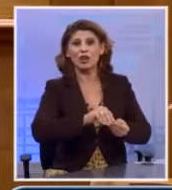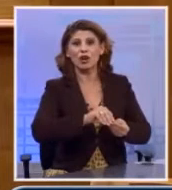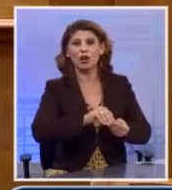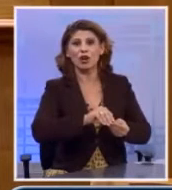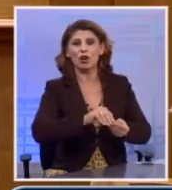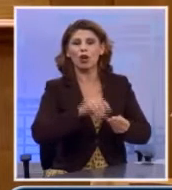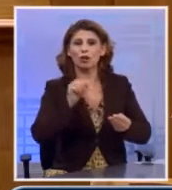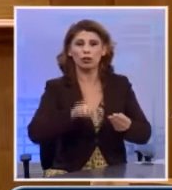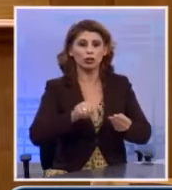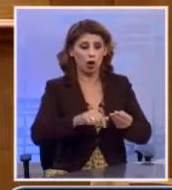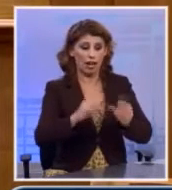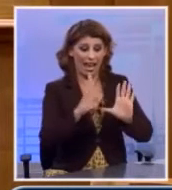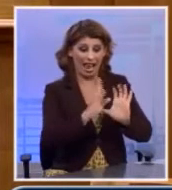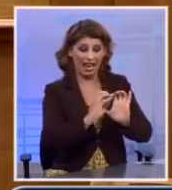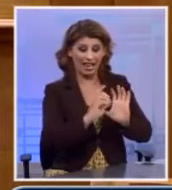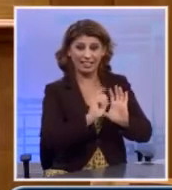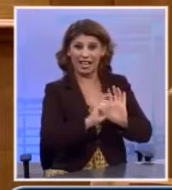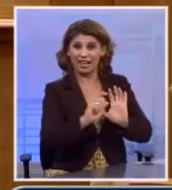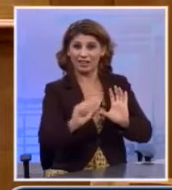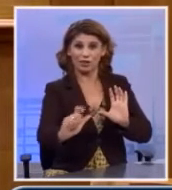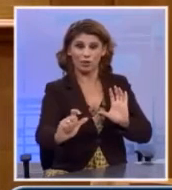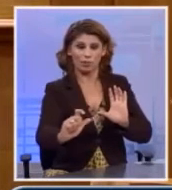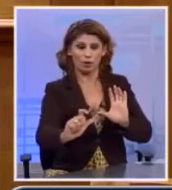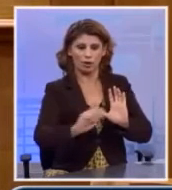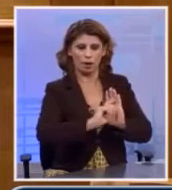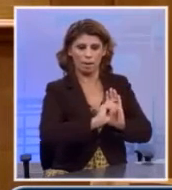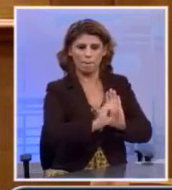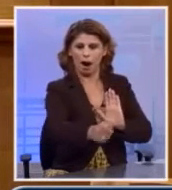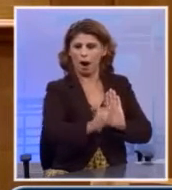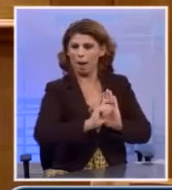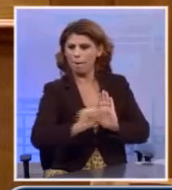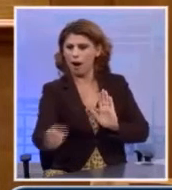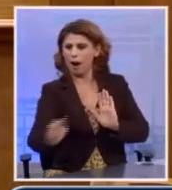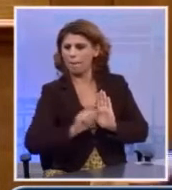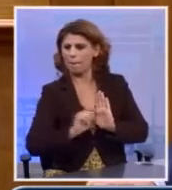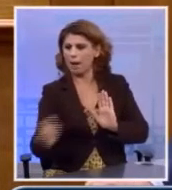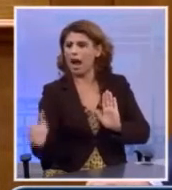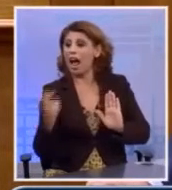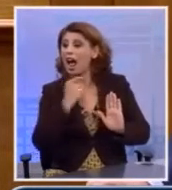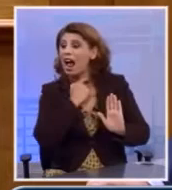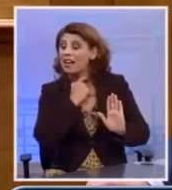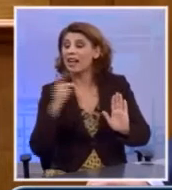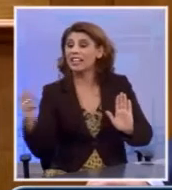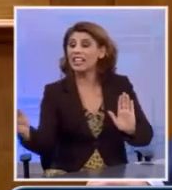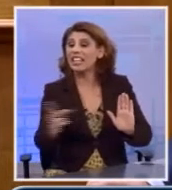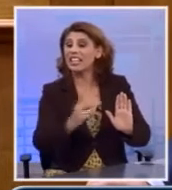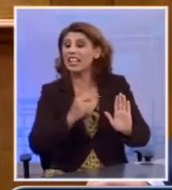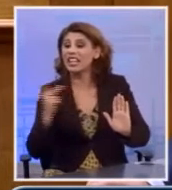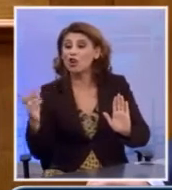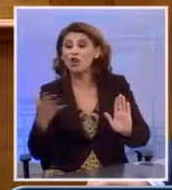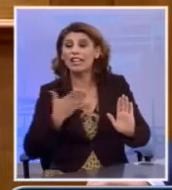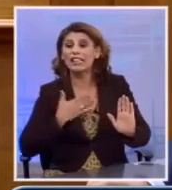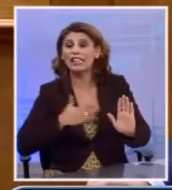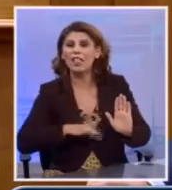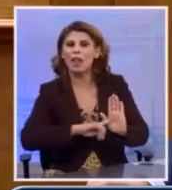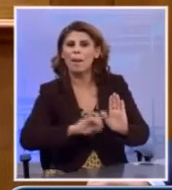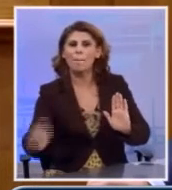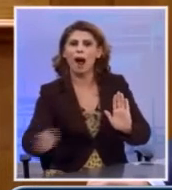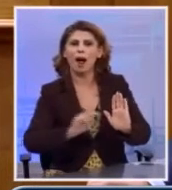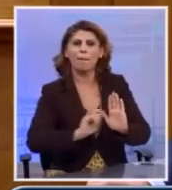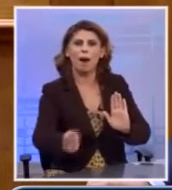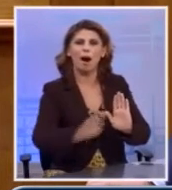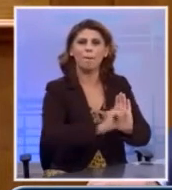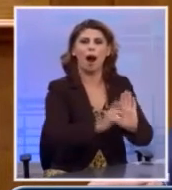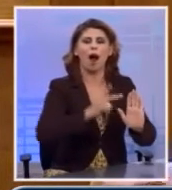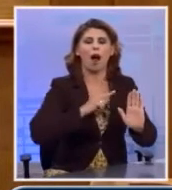σε μια πολύ δύσκολη δημοσιονομικά στιγμή για τη χώρα και την οικονομία. Αυτή λοιπόν, κυρίες και κύριοι, είναι η διαφορά μας. Η διαφορά μας, κυρίες